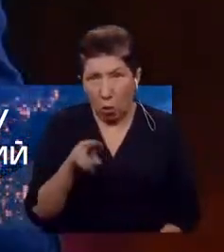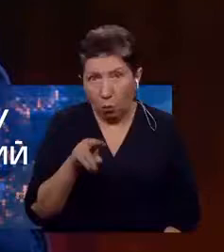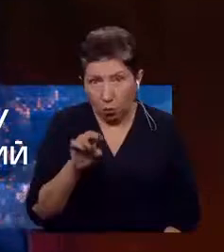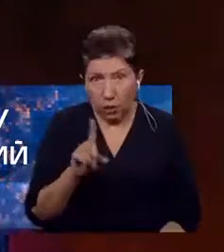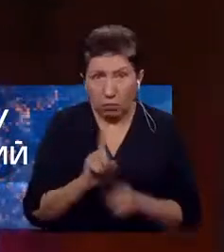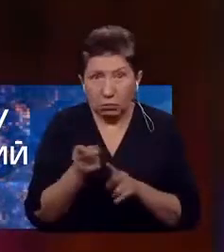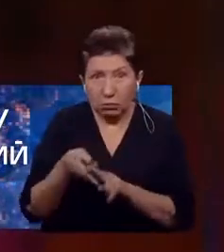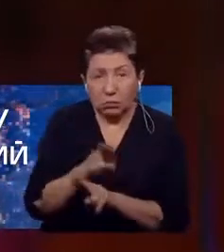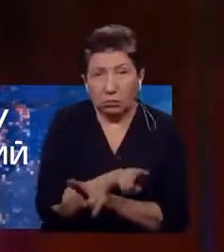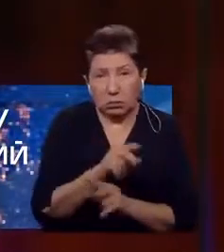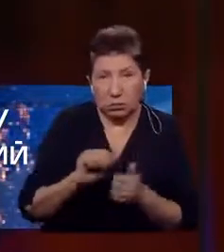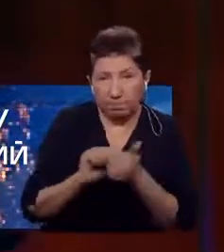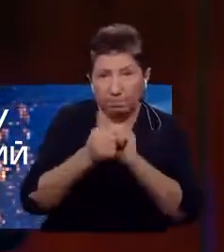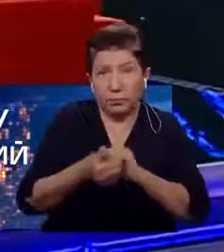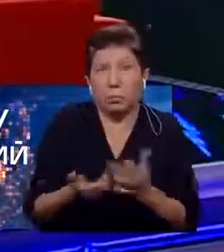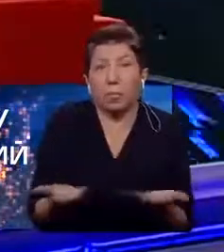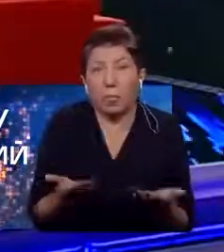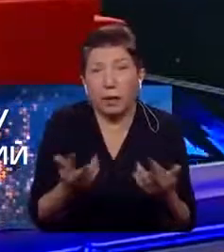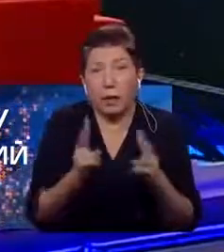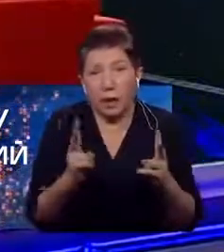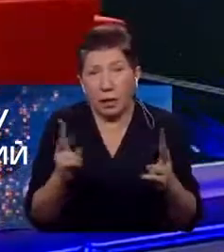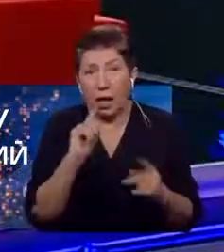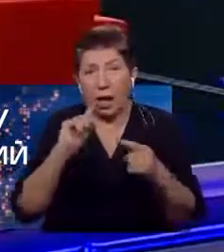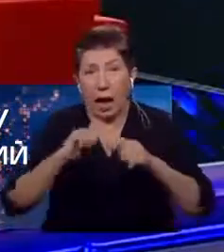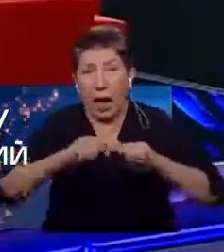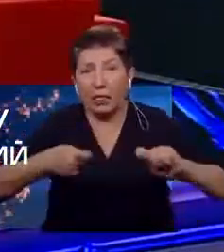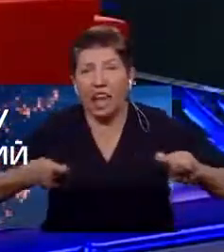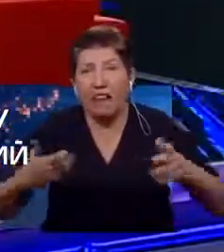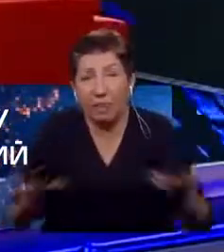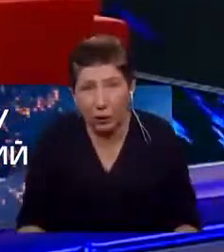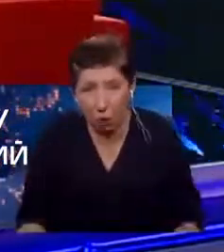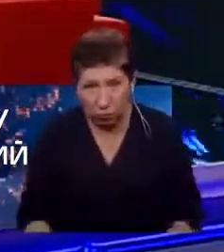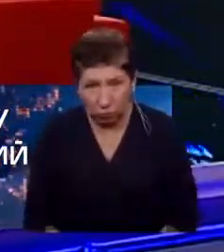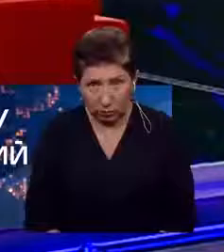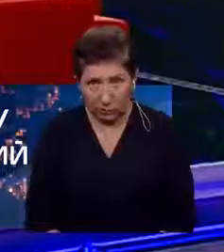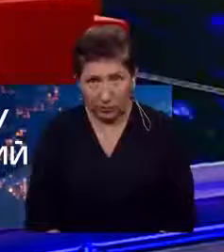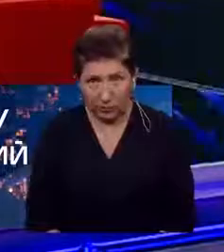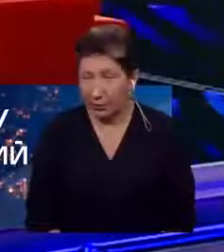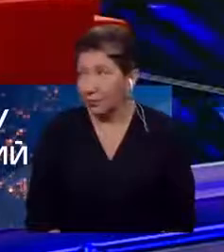їй щось, ну, якусь канахвету, він мав дати їй щось таке,